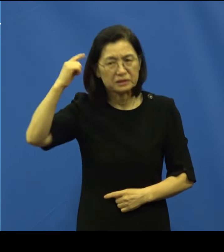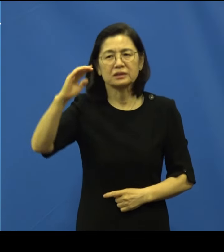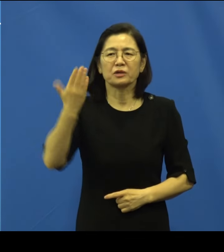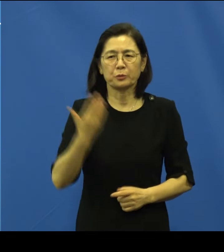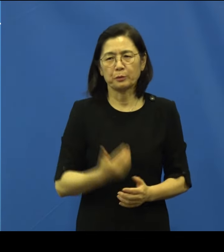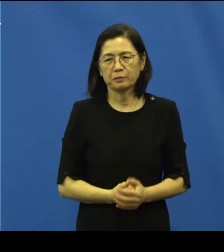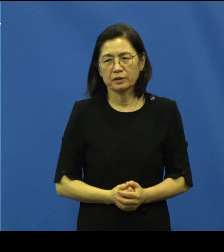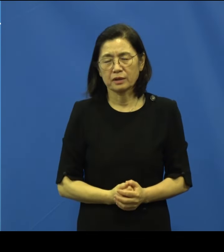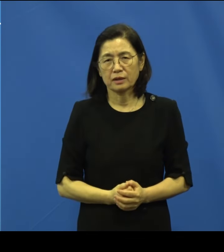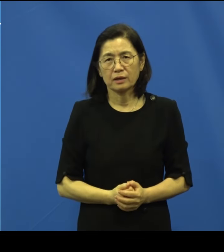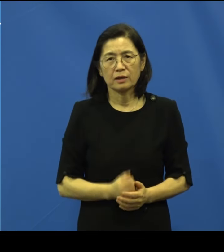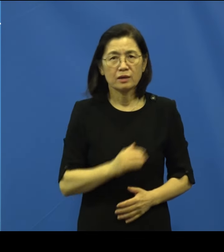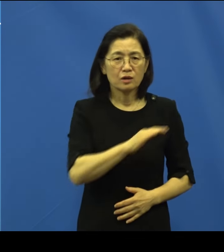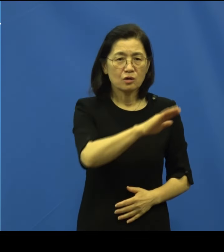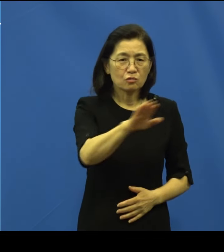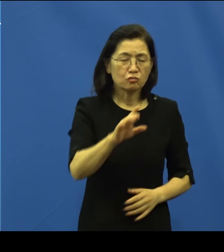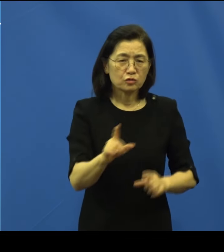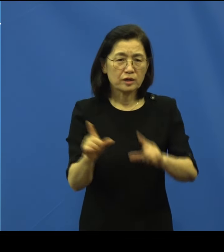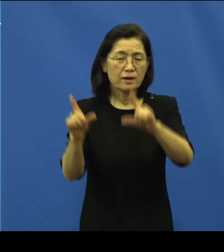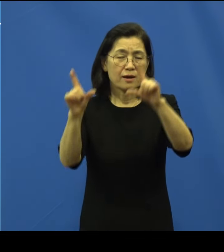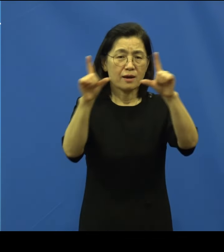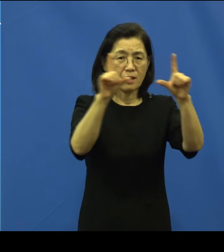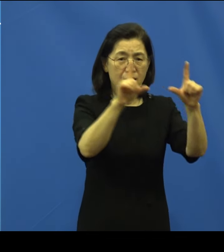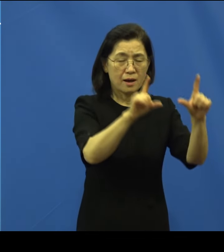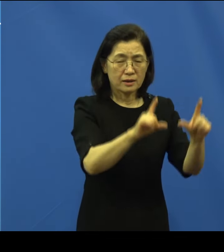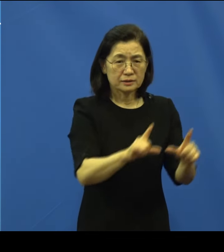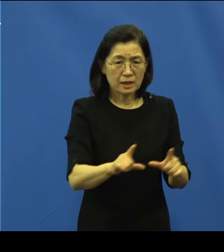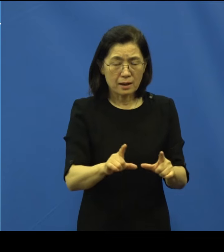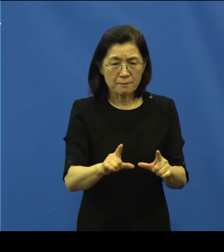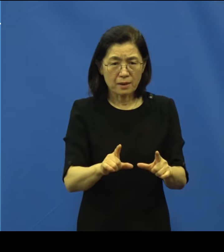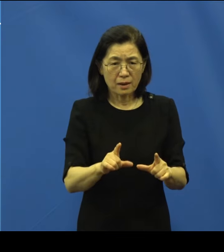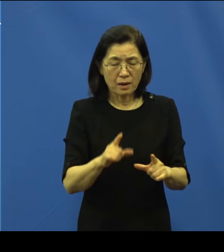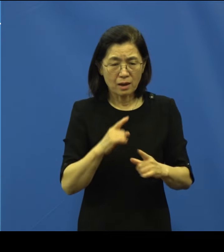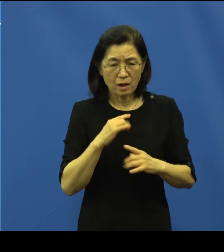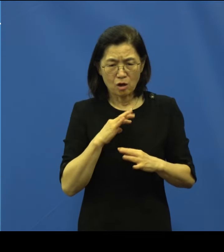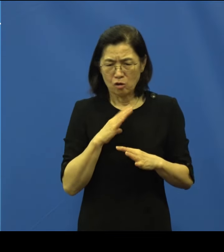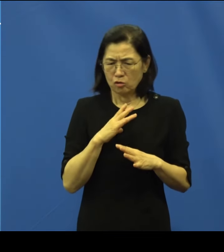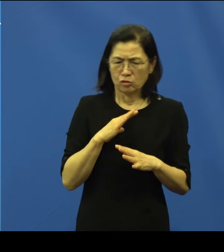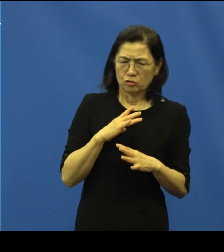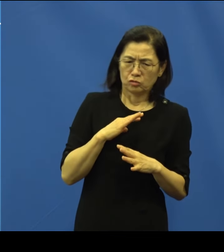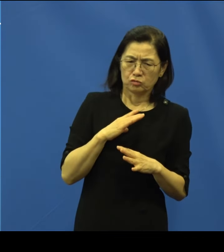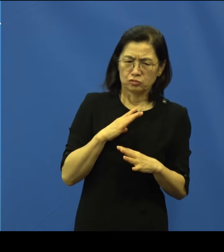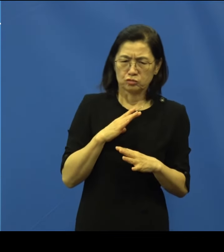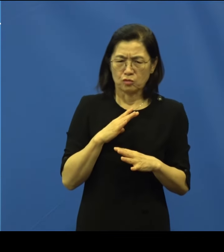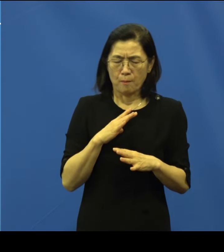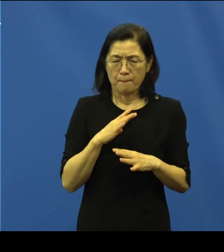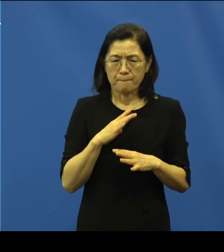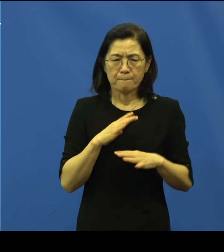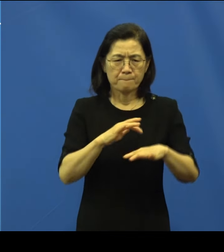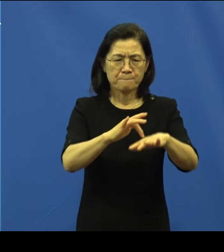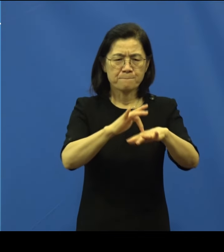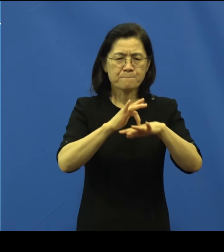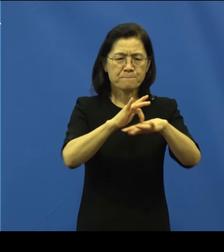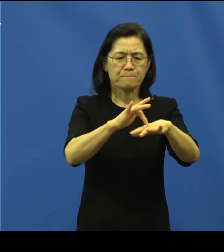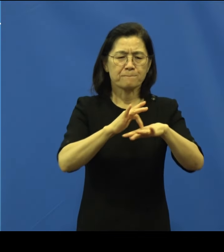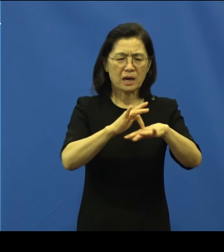여러분, 우리의 삶의 두려움은 매우 무서운 적입니다. 마귀는 손 하나 까딱도 하지 않고 승리의 미소를